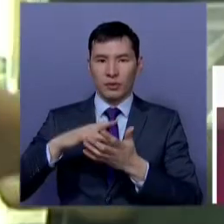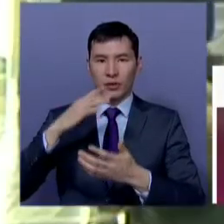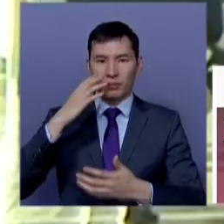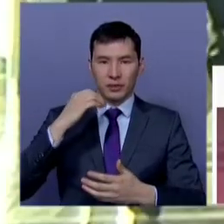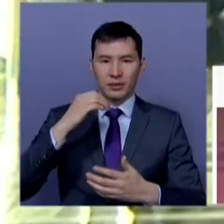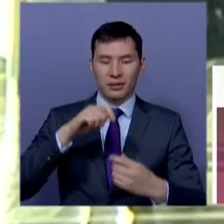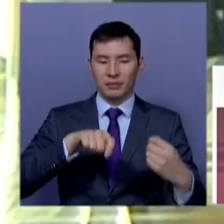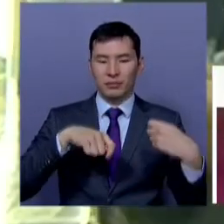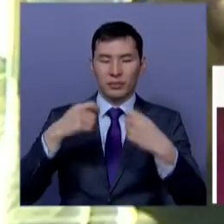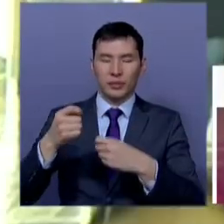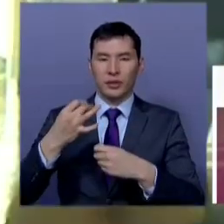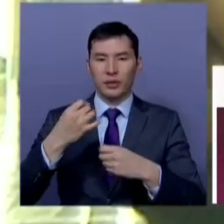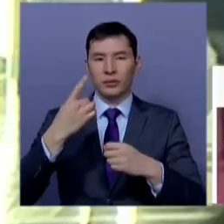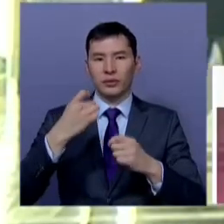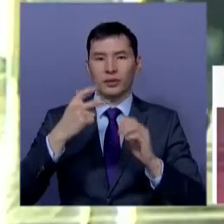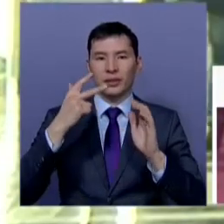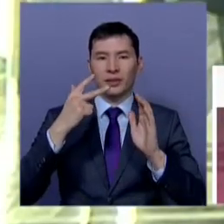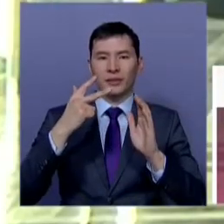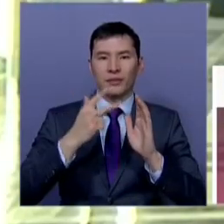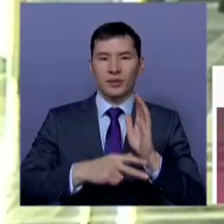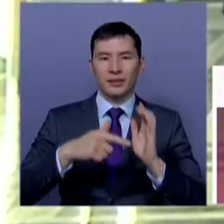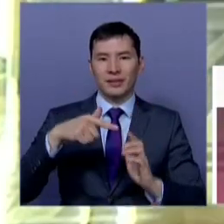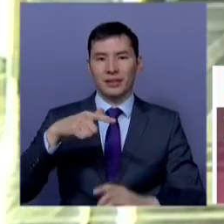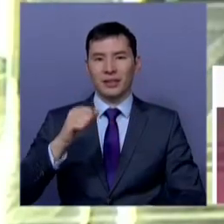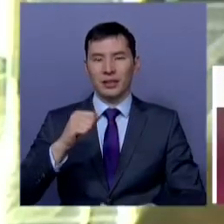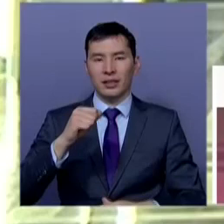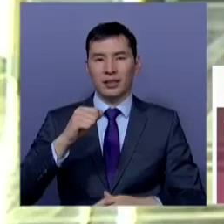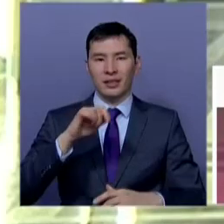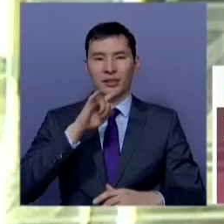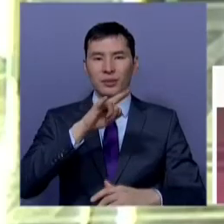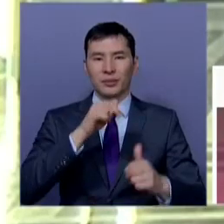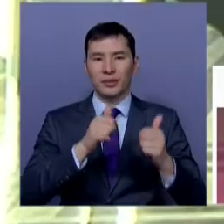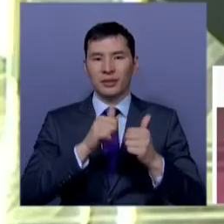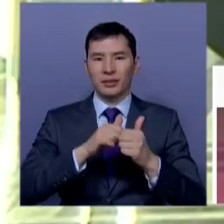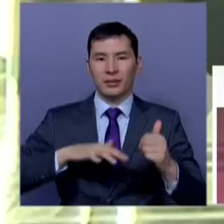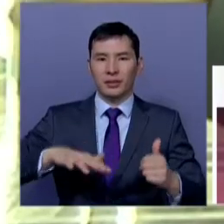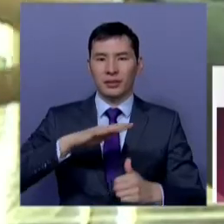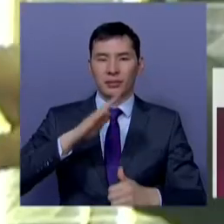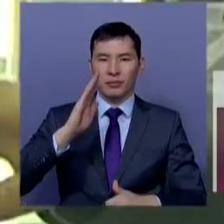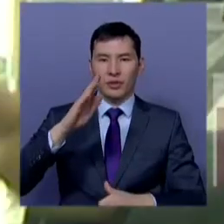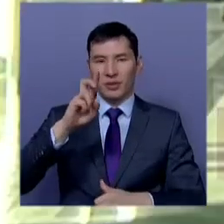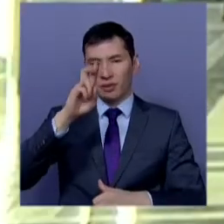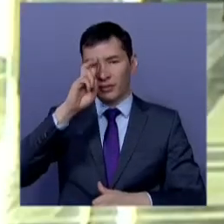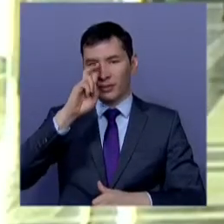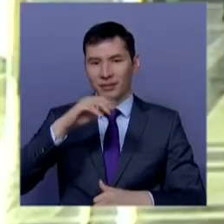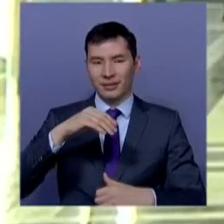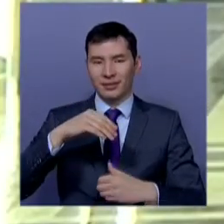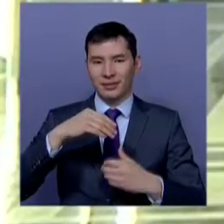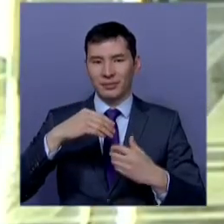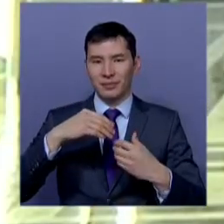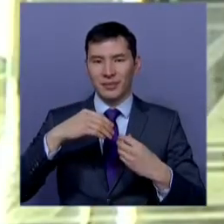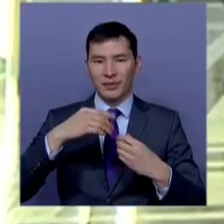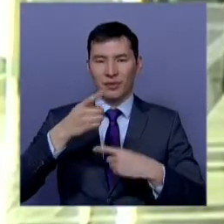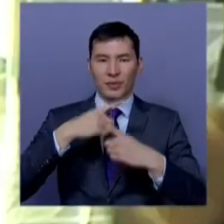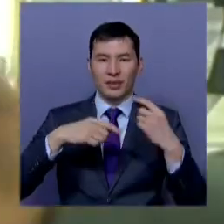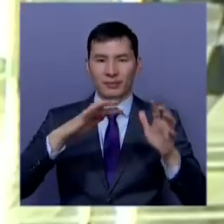енді аэропорттың қасында. Бұл 280 бізге қайтып тұрғаны өте жақсы, себебі көріп тұрсыз қазір мына көп жерлер просто тұрда, мысалы олар бостан босқа